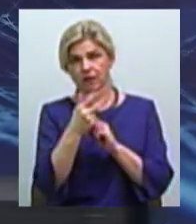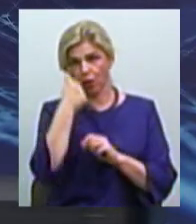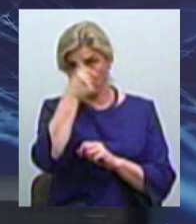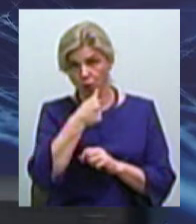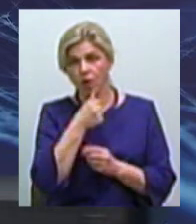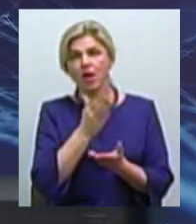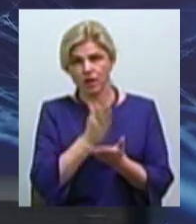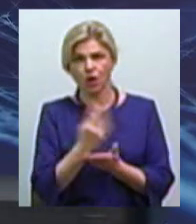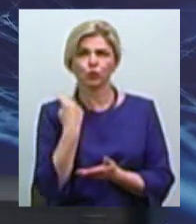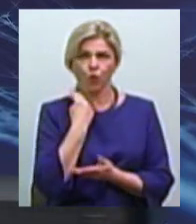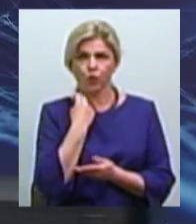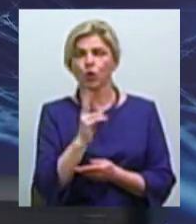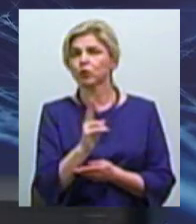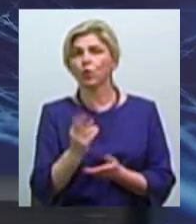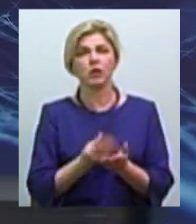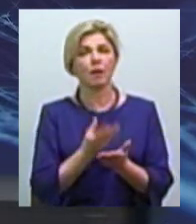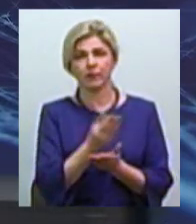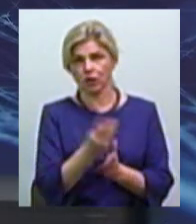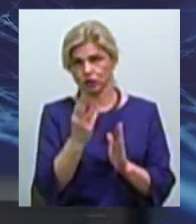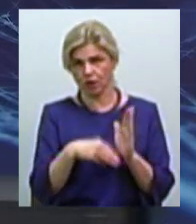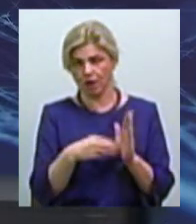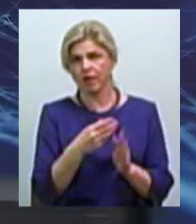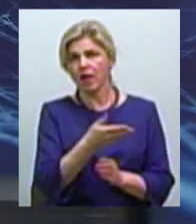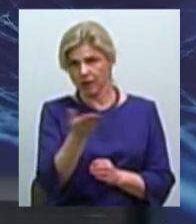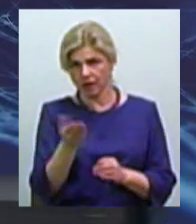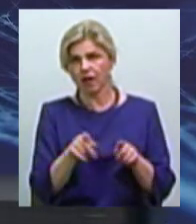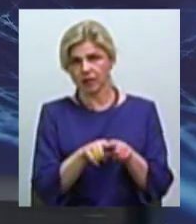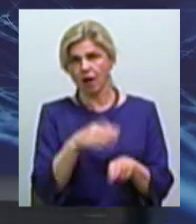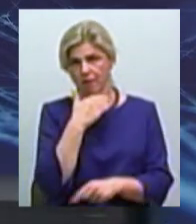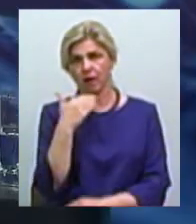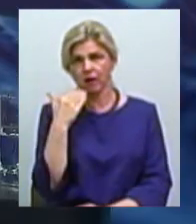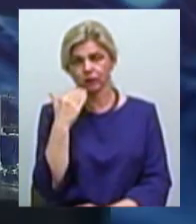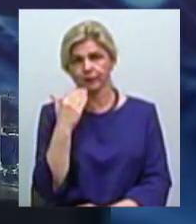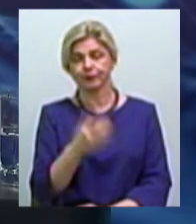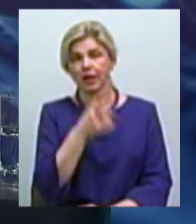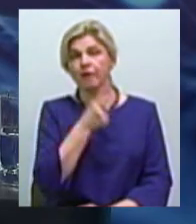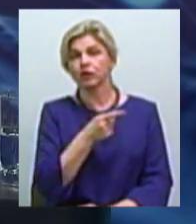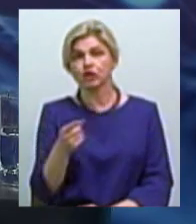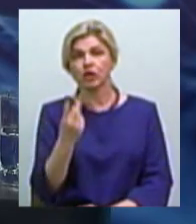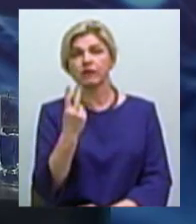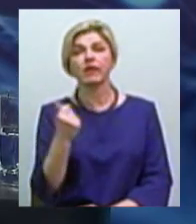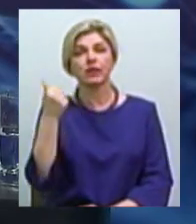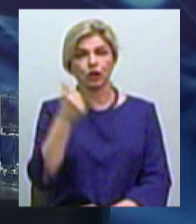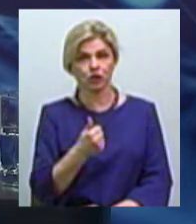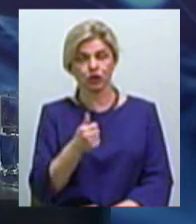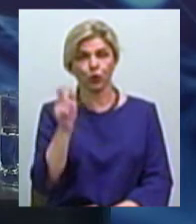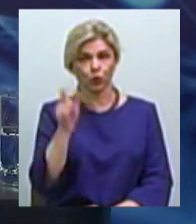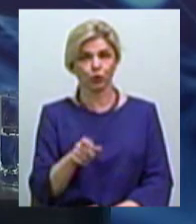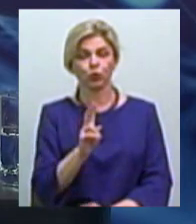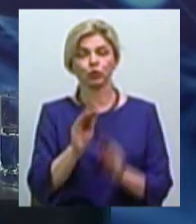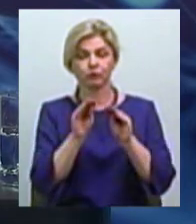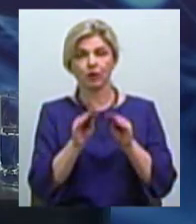які не сплатили штрафи. Їх багато. Світлана, протягом двох тижнів людина, на яку